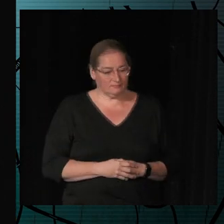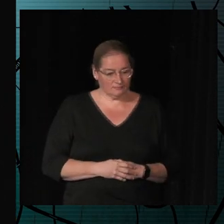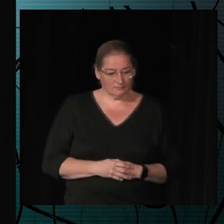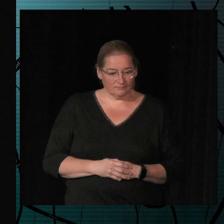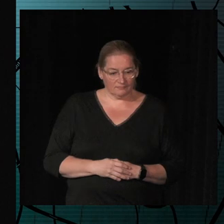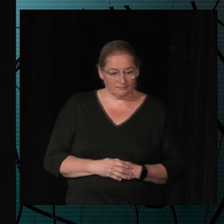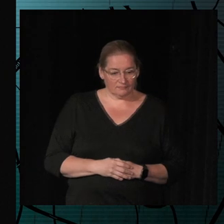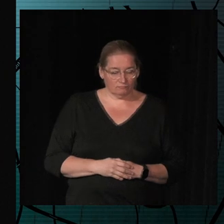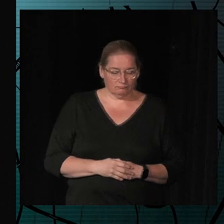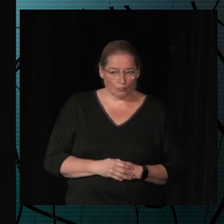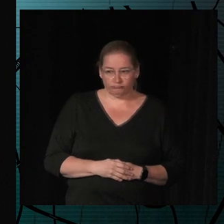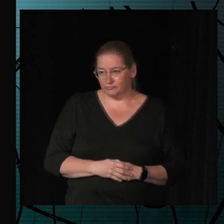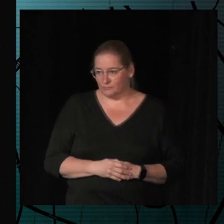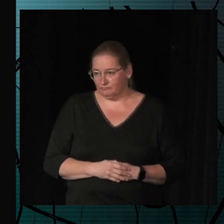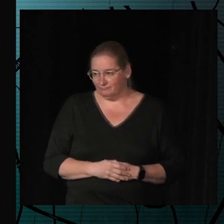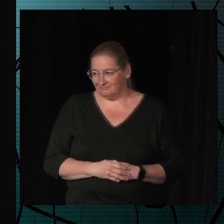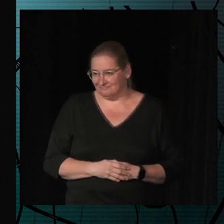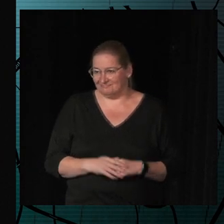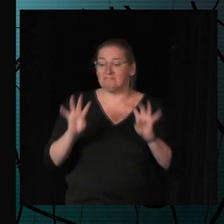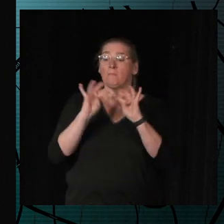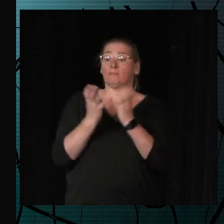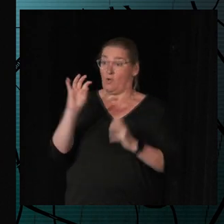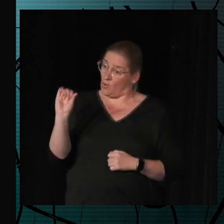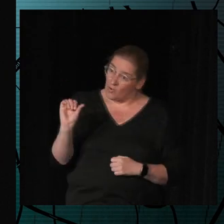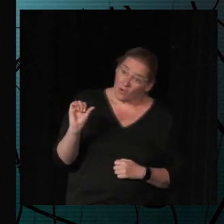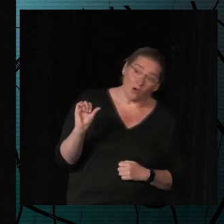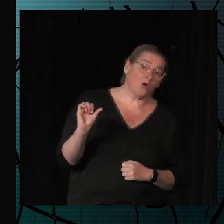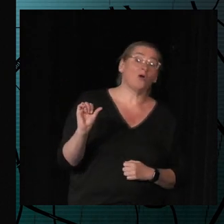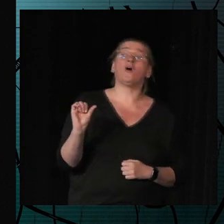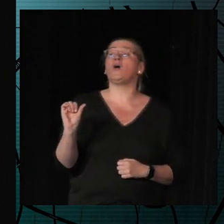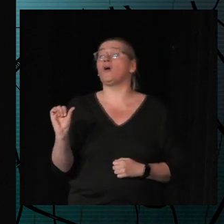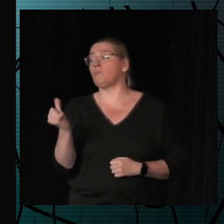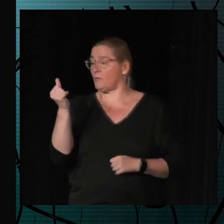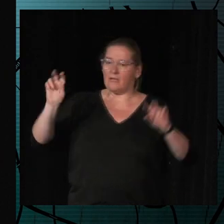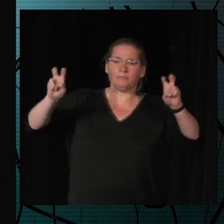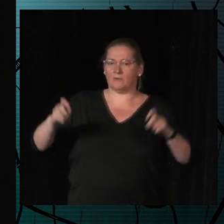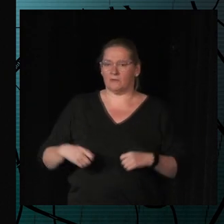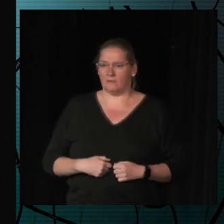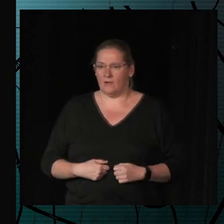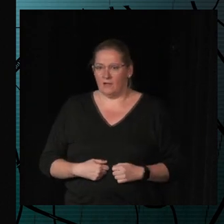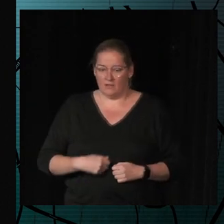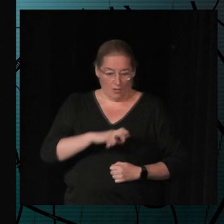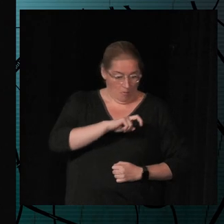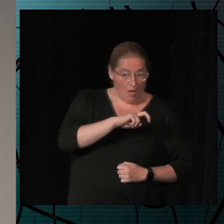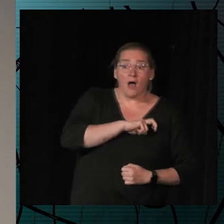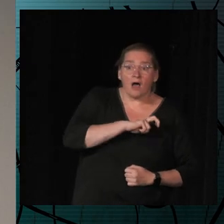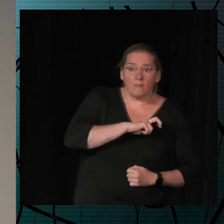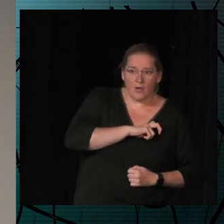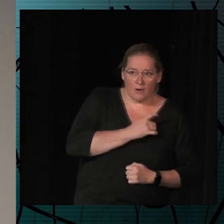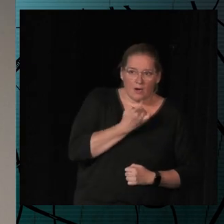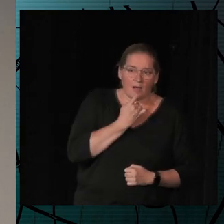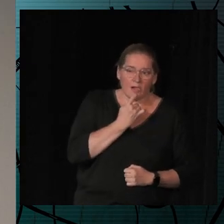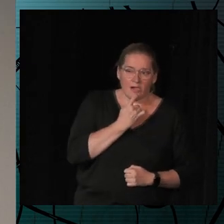s'installe et cette table ronde la toute première pour ouvrir l'après-midi aura pour titre goût de la peur et jeux vidéo au grand public un mariage